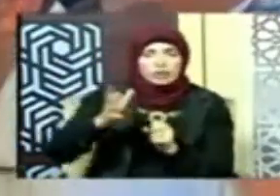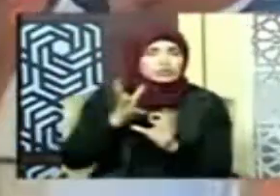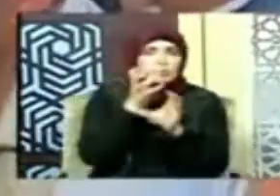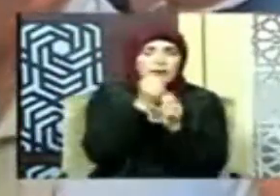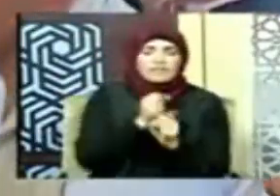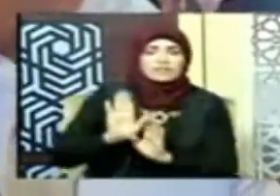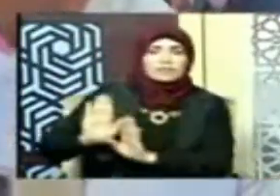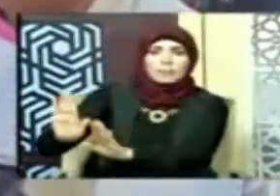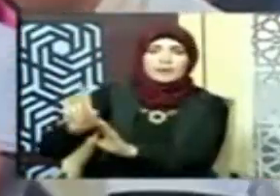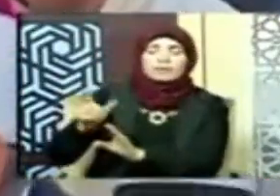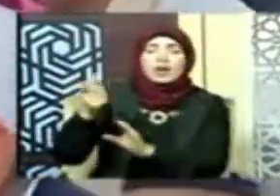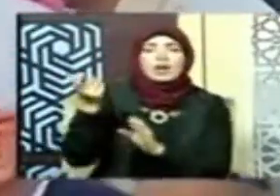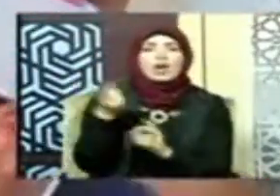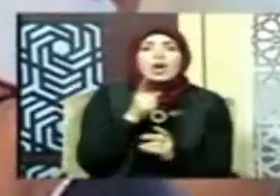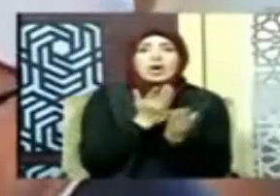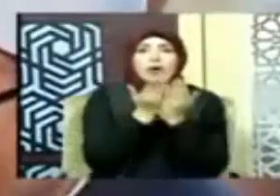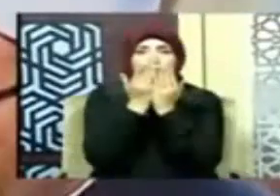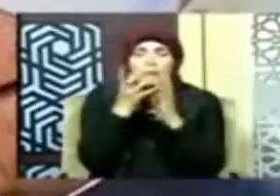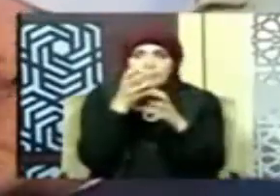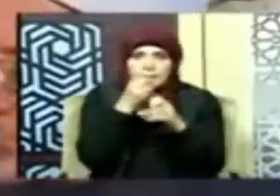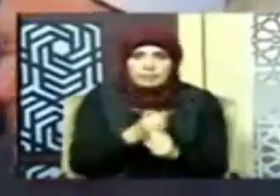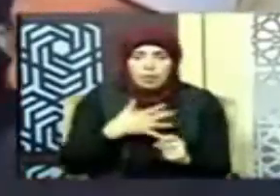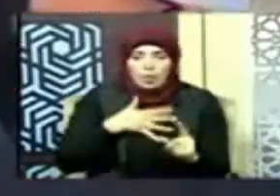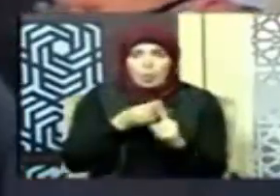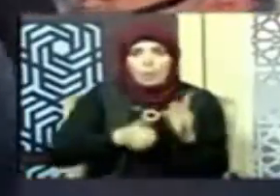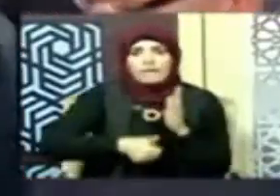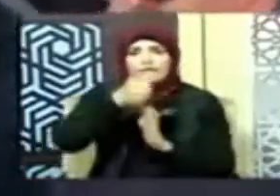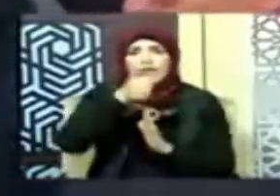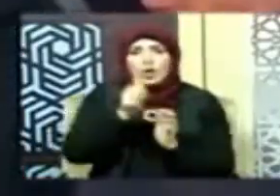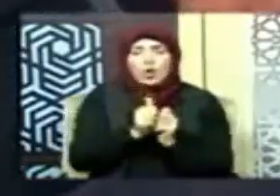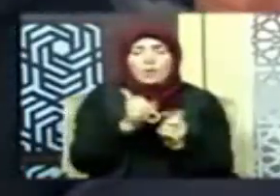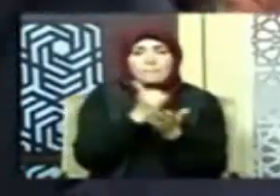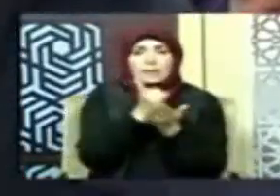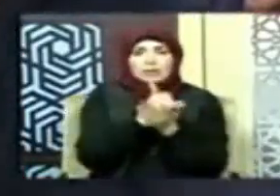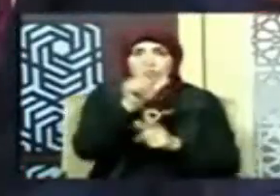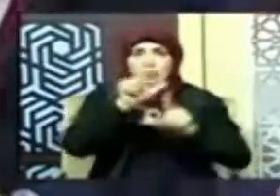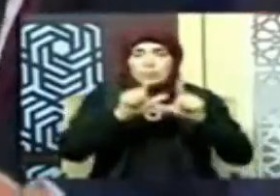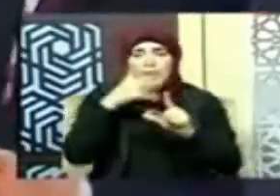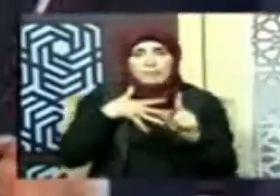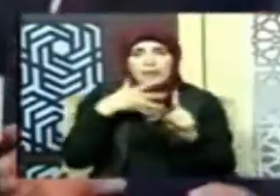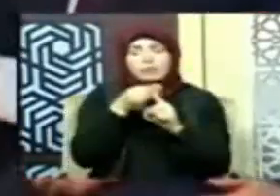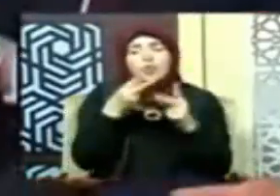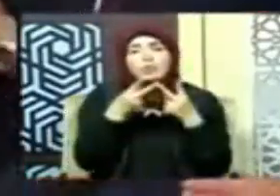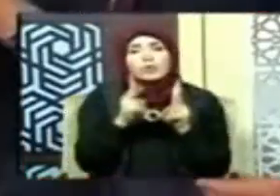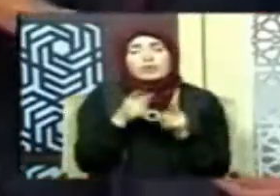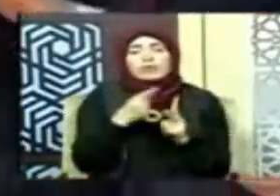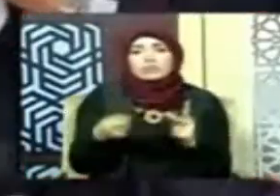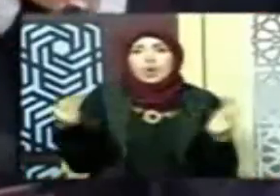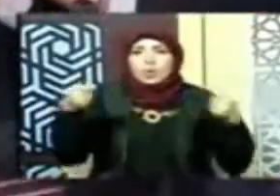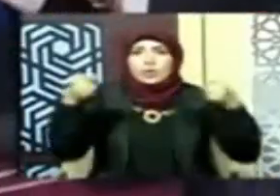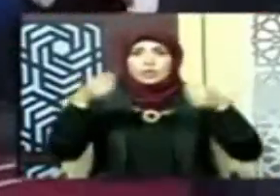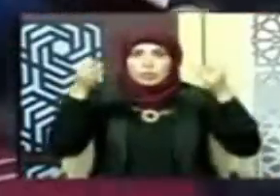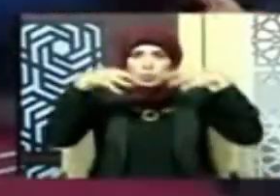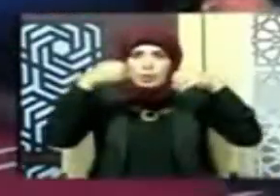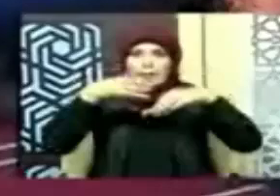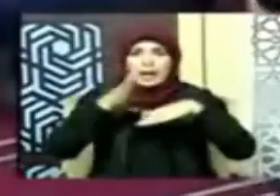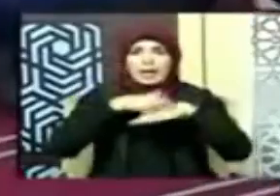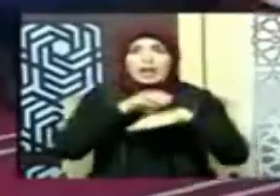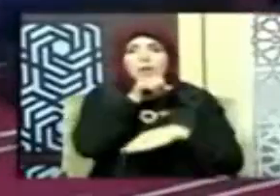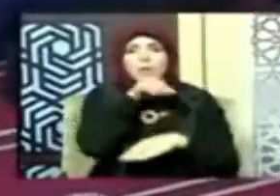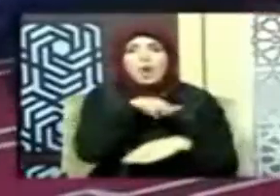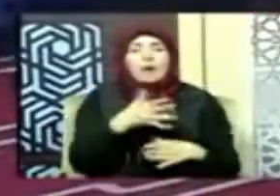ولاة أمورنا لما تحبه وترضاه. وصل اللهم وسلم وزد وبارك على